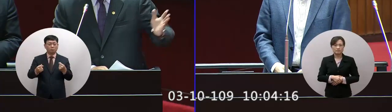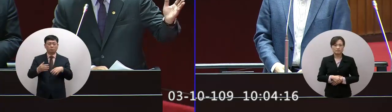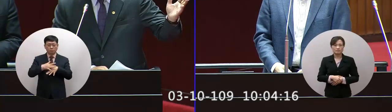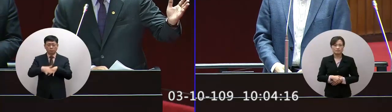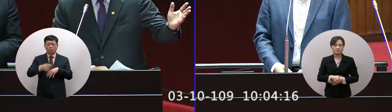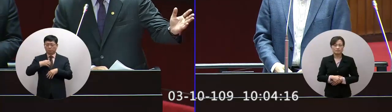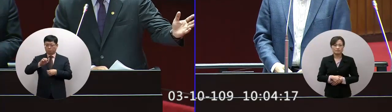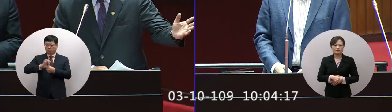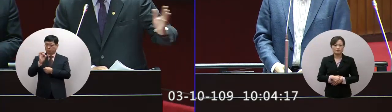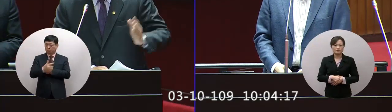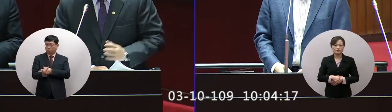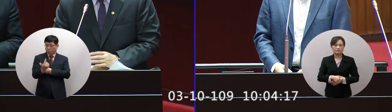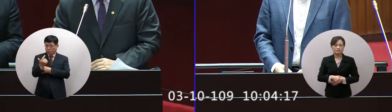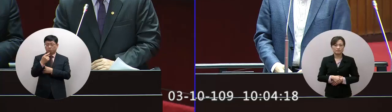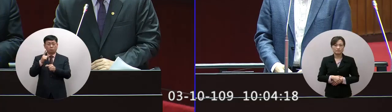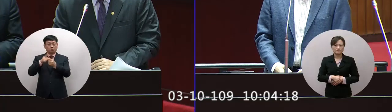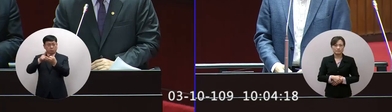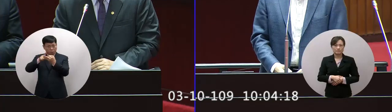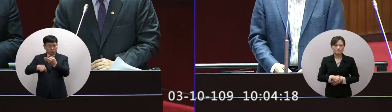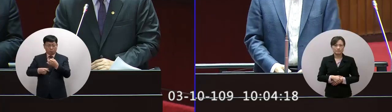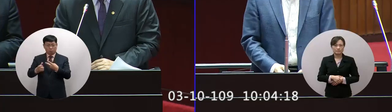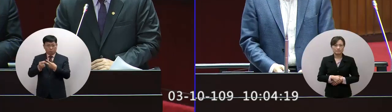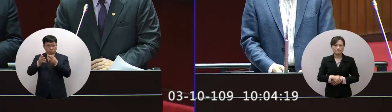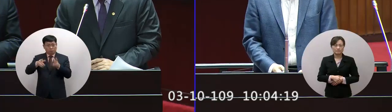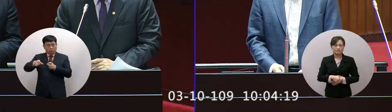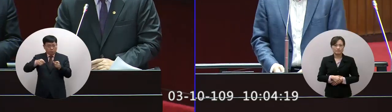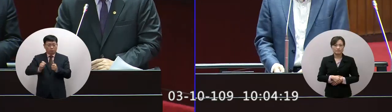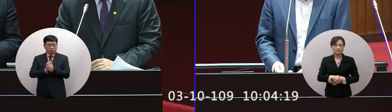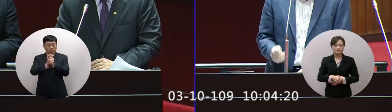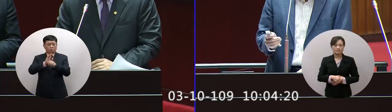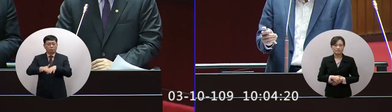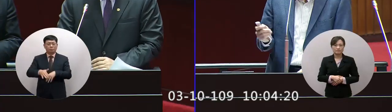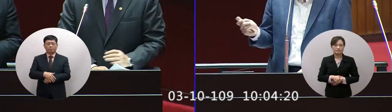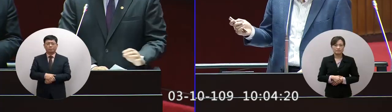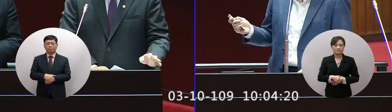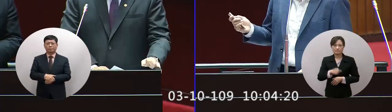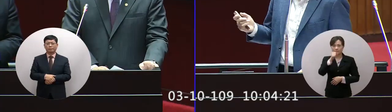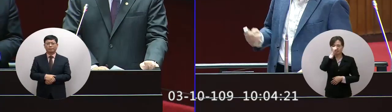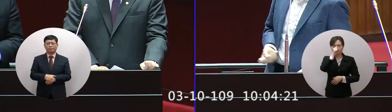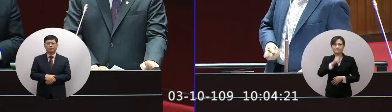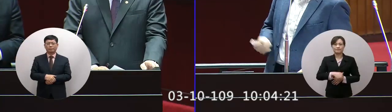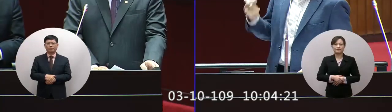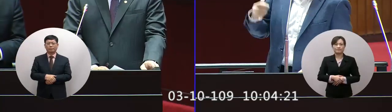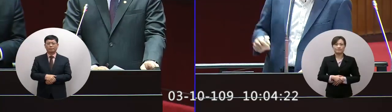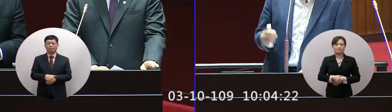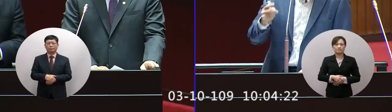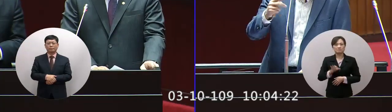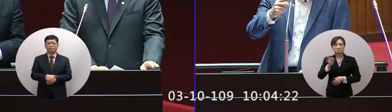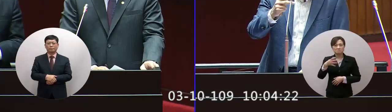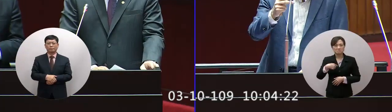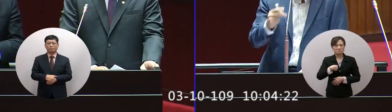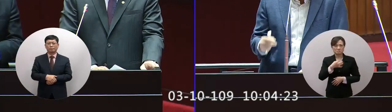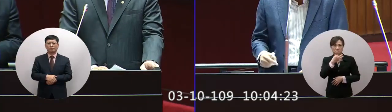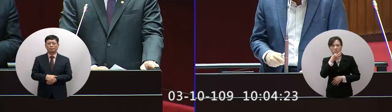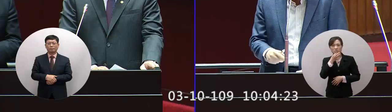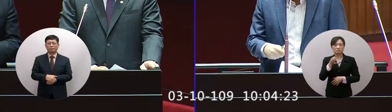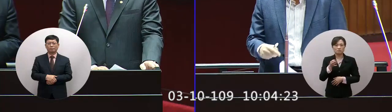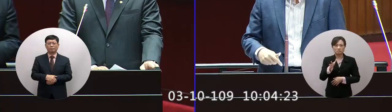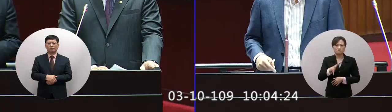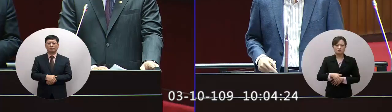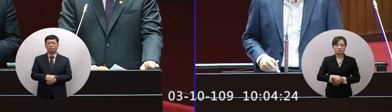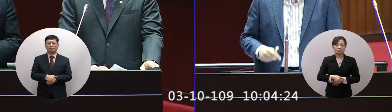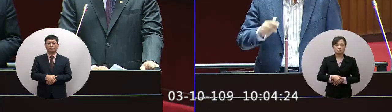也加速中丰交流道第二期的推动。 好， 为什么我很怕？因为